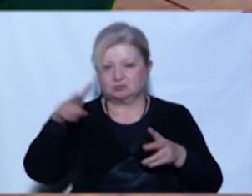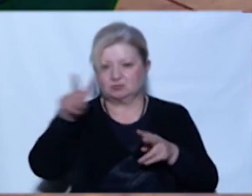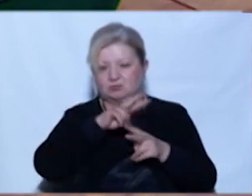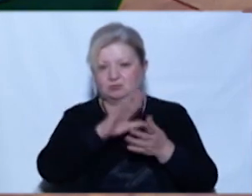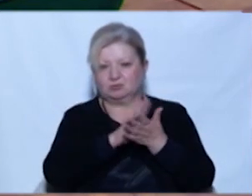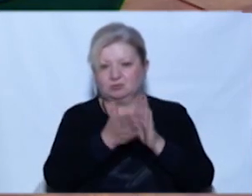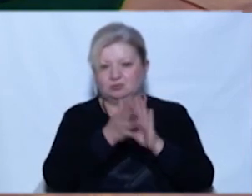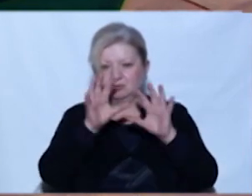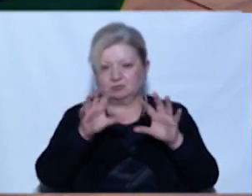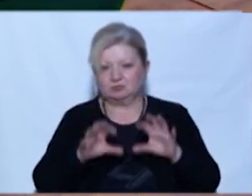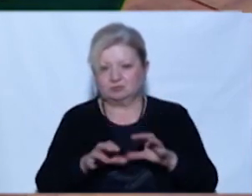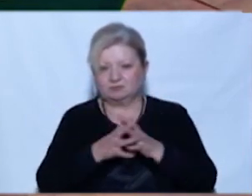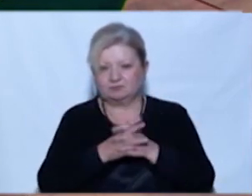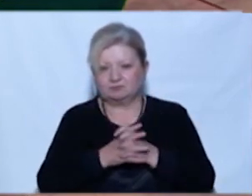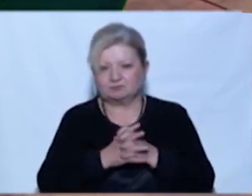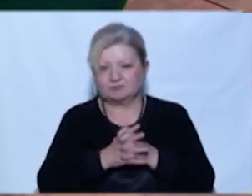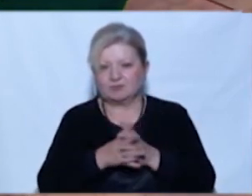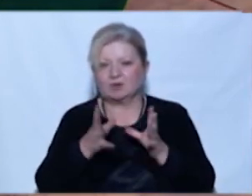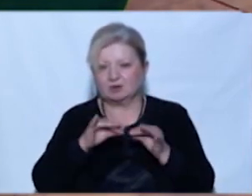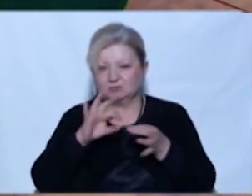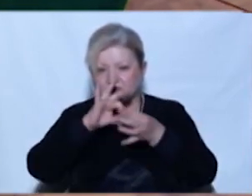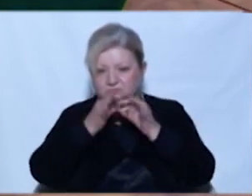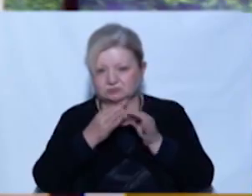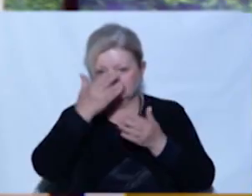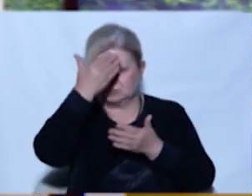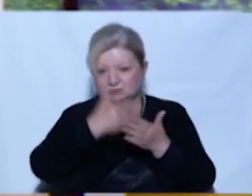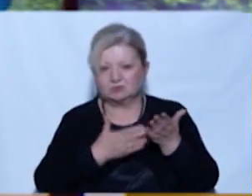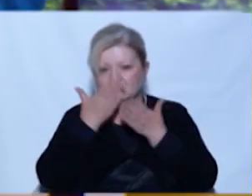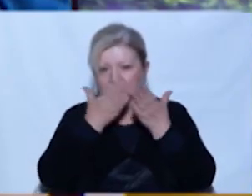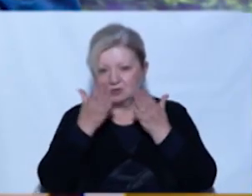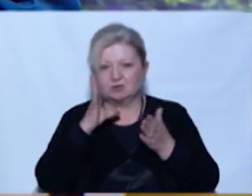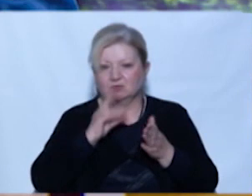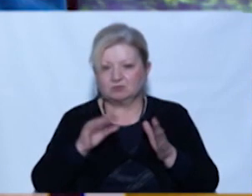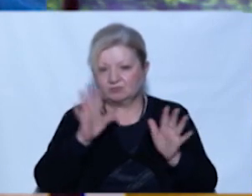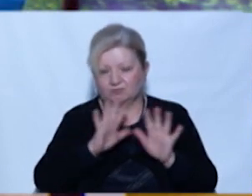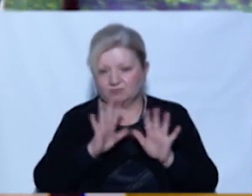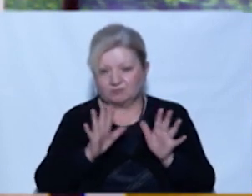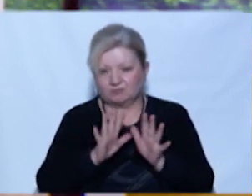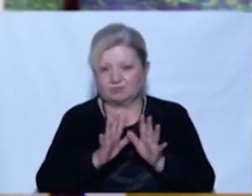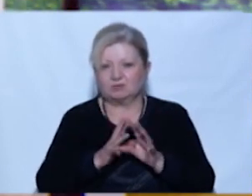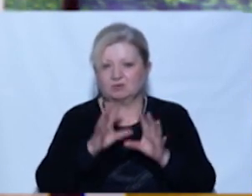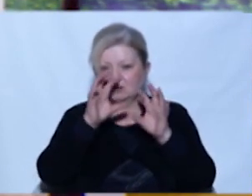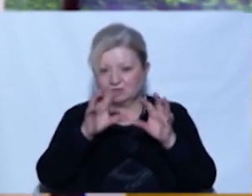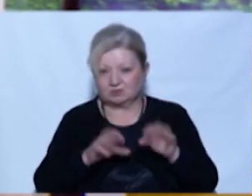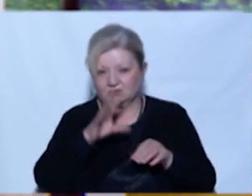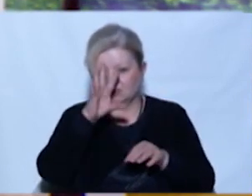Mekhla rasakpirvelia suruli tekstis tsakitkhvas ver movasrebs da ver smovakherkhep am traktatisa,